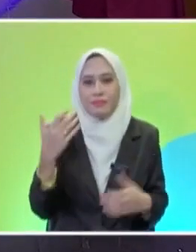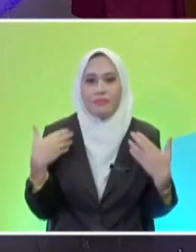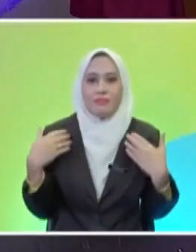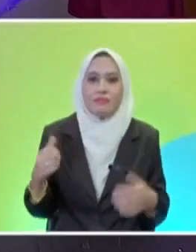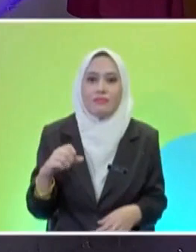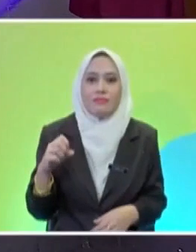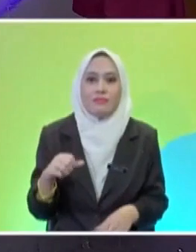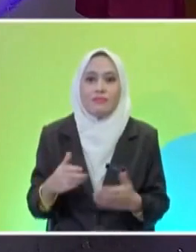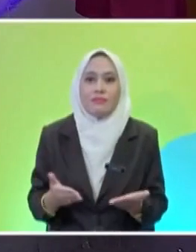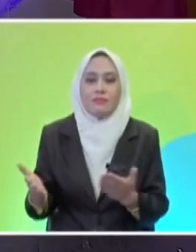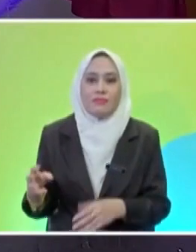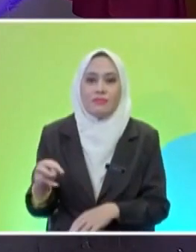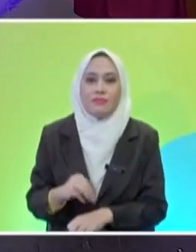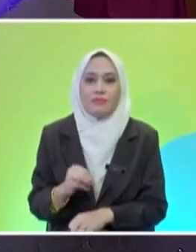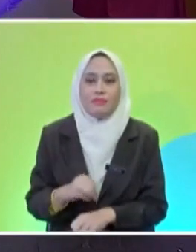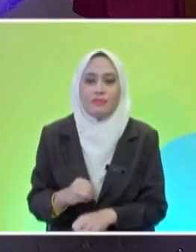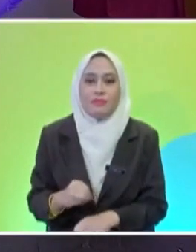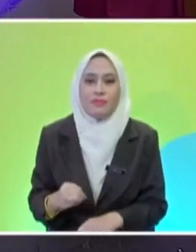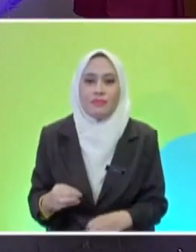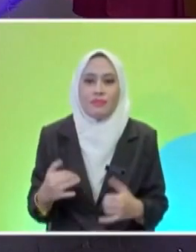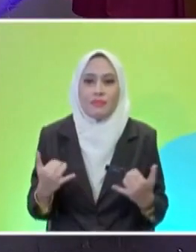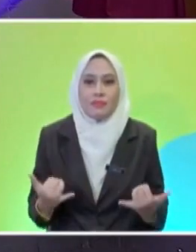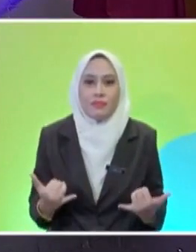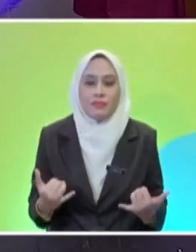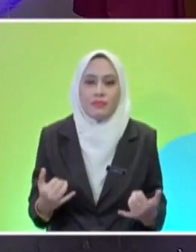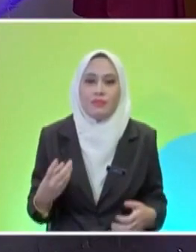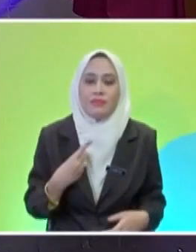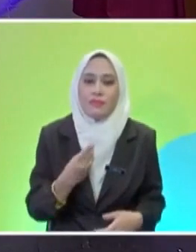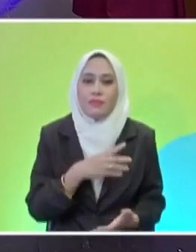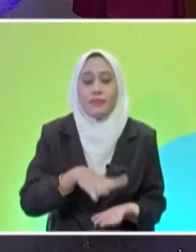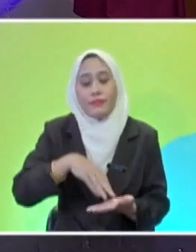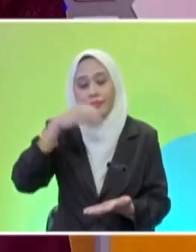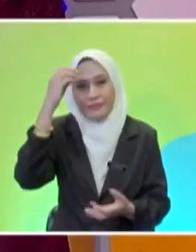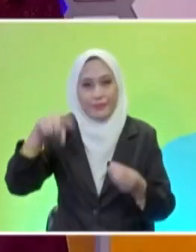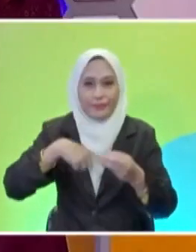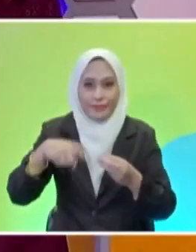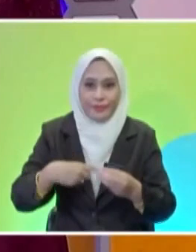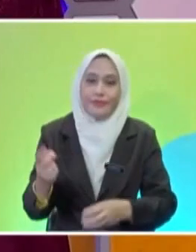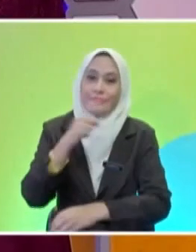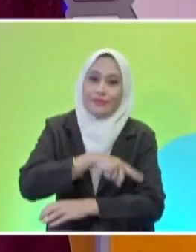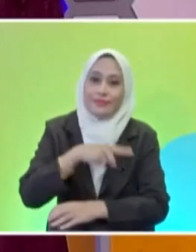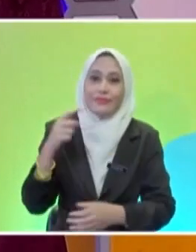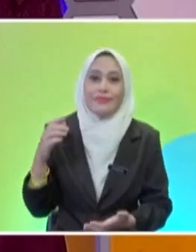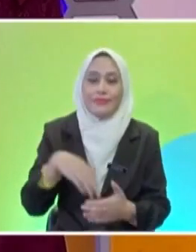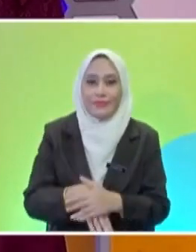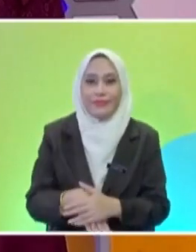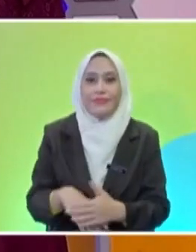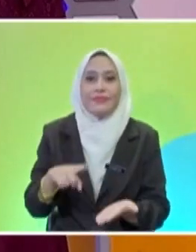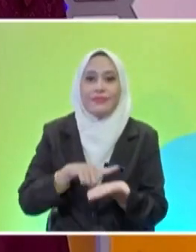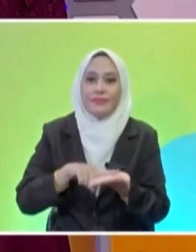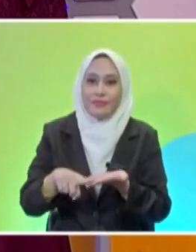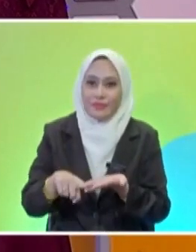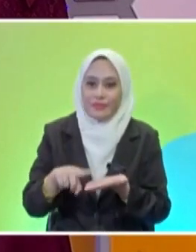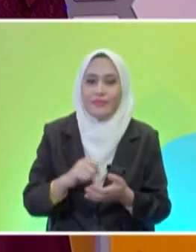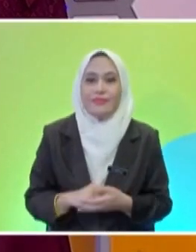Menarik kan? Hari ni sekarang kita nak belajar tentang Hari dalam seminggu.